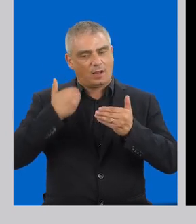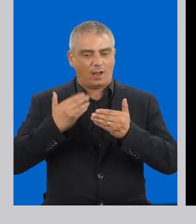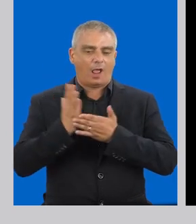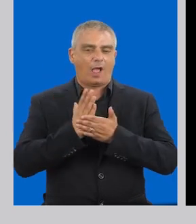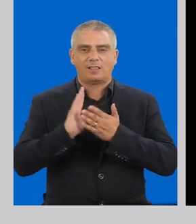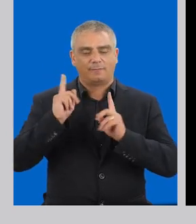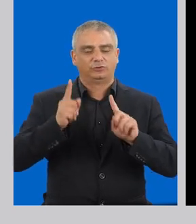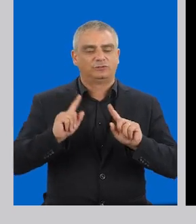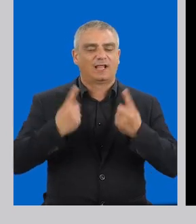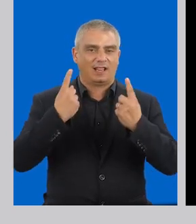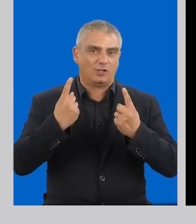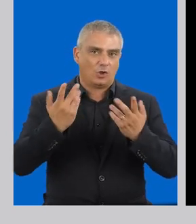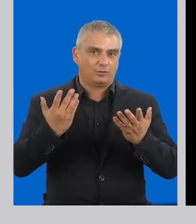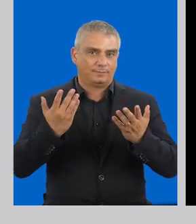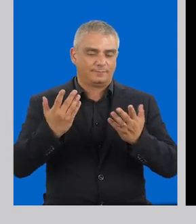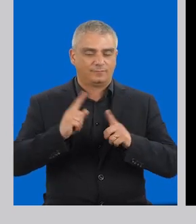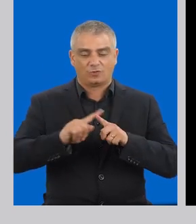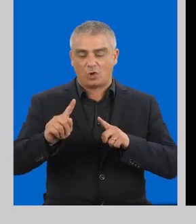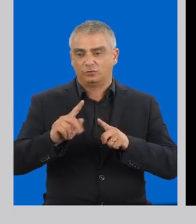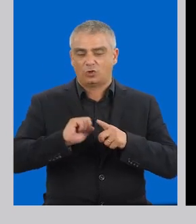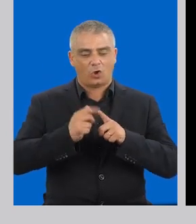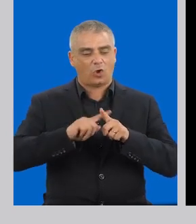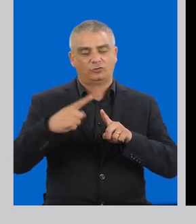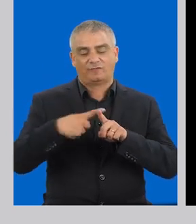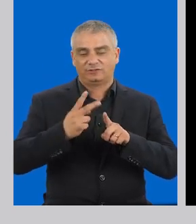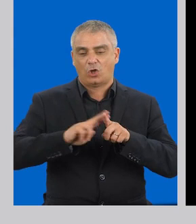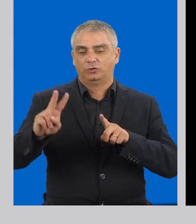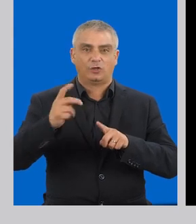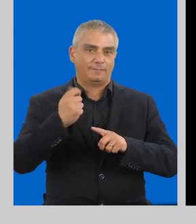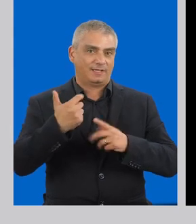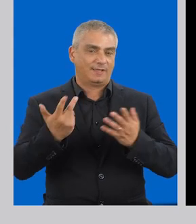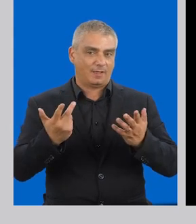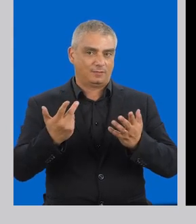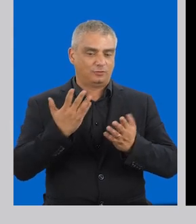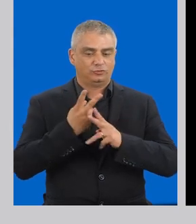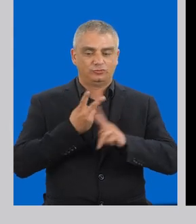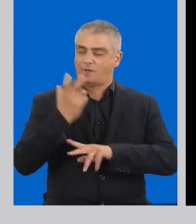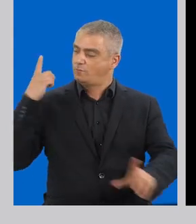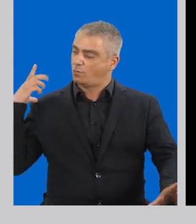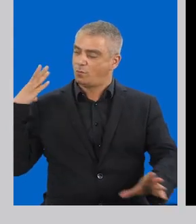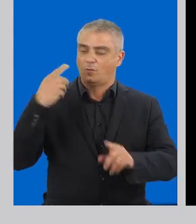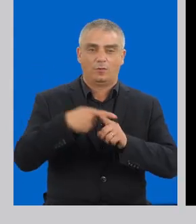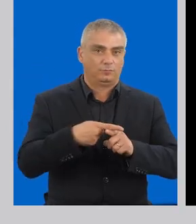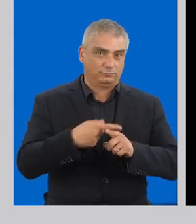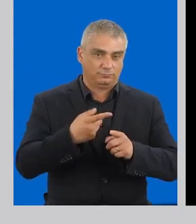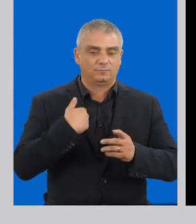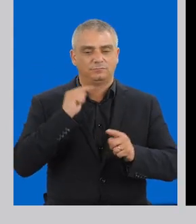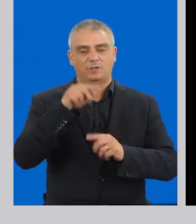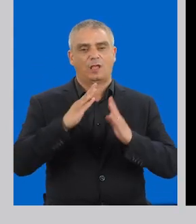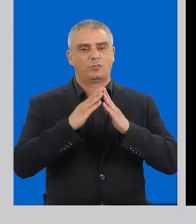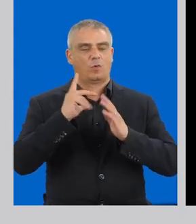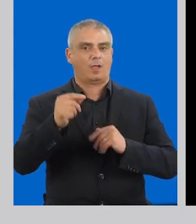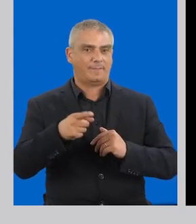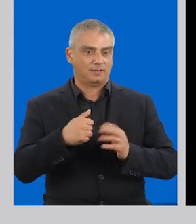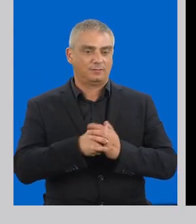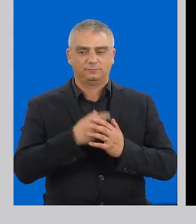לקראת מה שאמור לקרות ב בחודש בחודש וחצי חודשיים כמעט שעברו מאז א הגענו